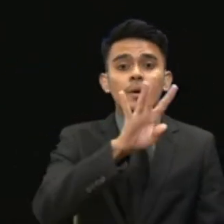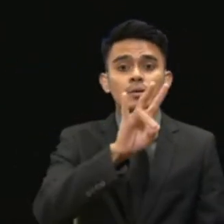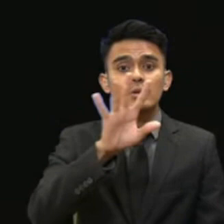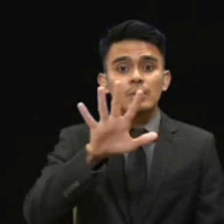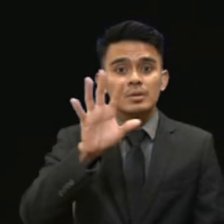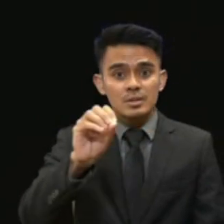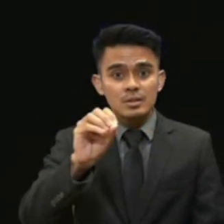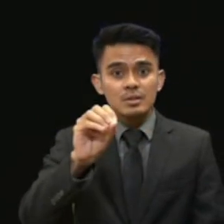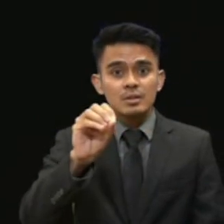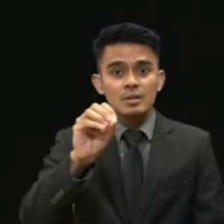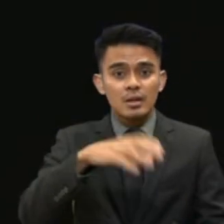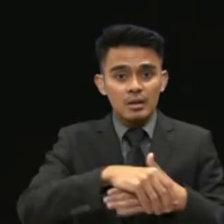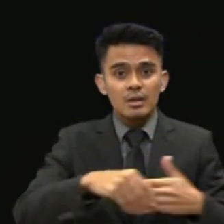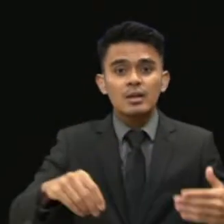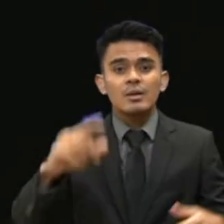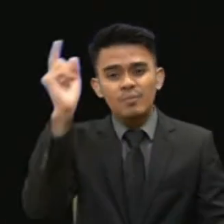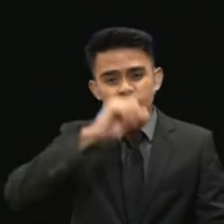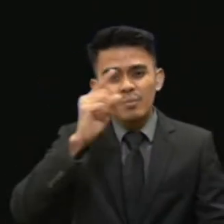75 cm2